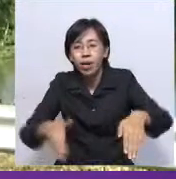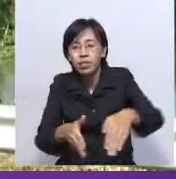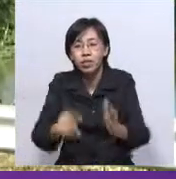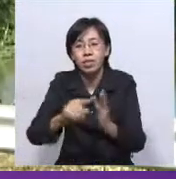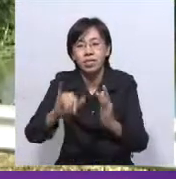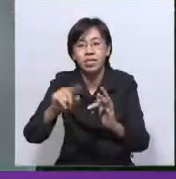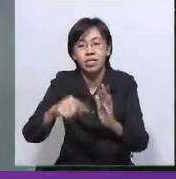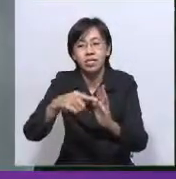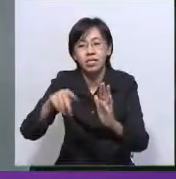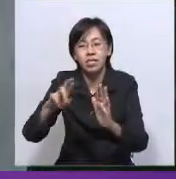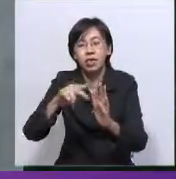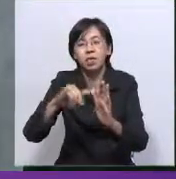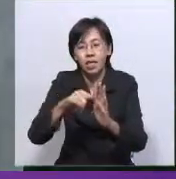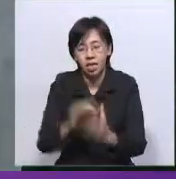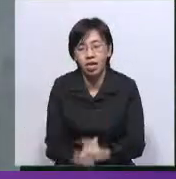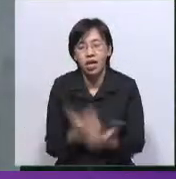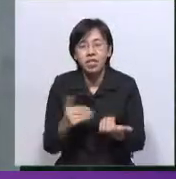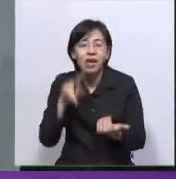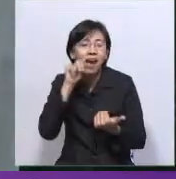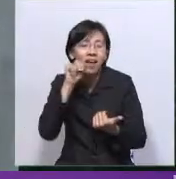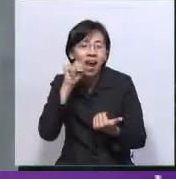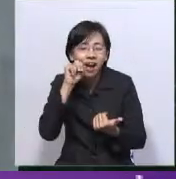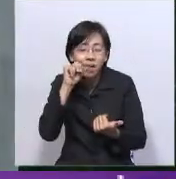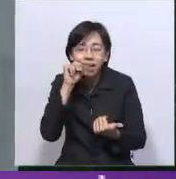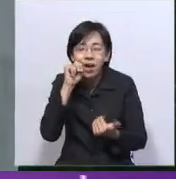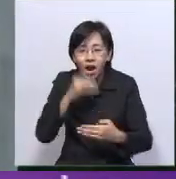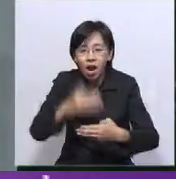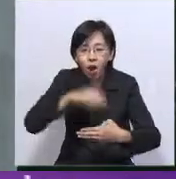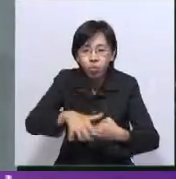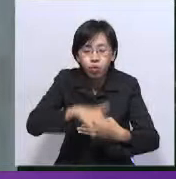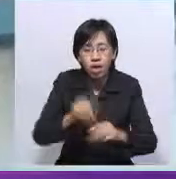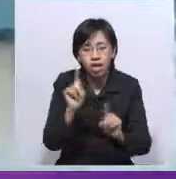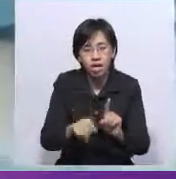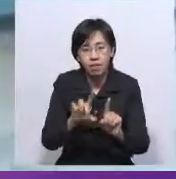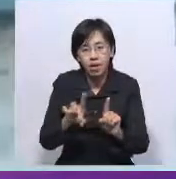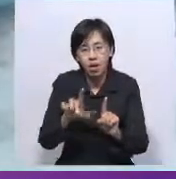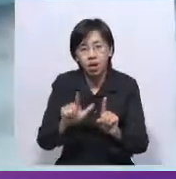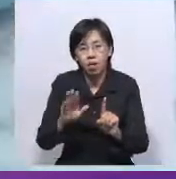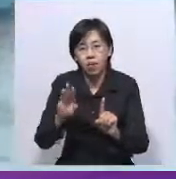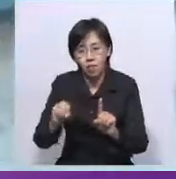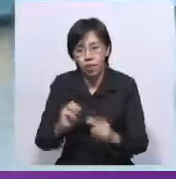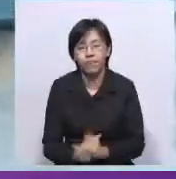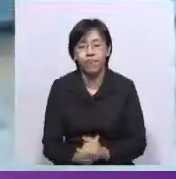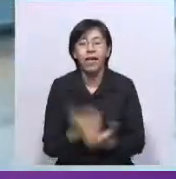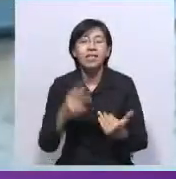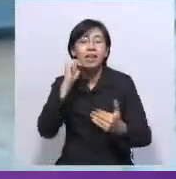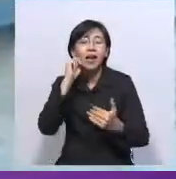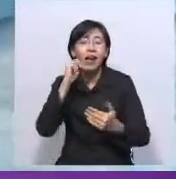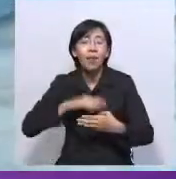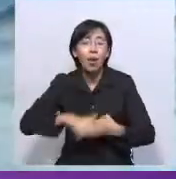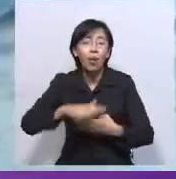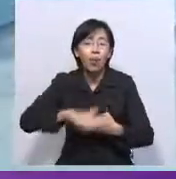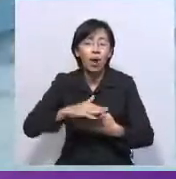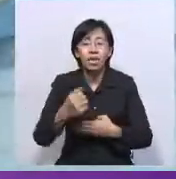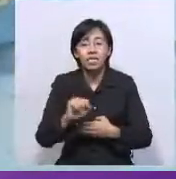ตามลำดับค่ะซึ่งปัจจุบันนะคะระดับน้ำผ่านท้ายเขื่อนเจ้าพระยาอยู่ที่ 1,100 ลูกบาศก์เมตรทำให้สามารถระบายน้ำ